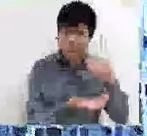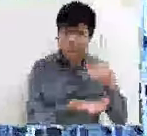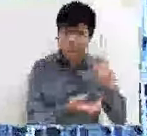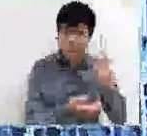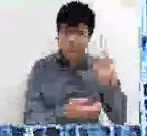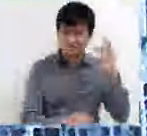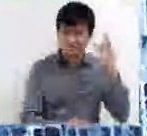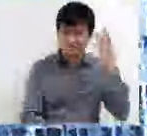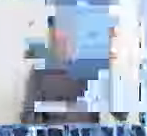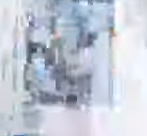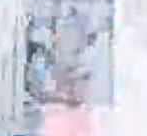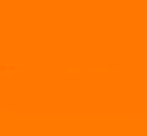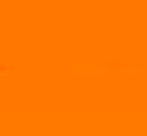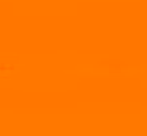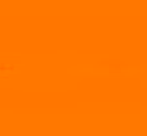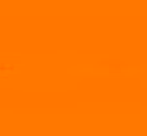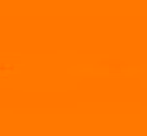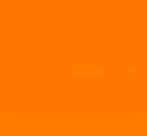K-okay!